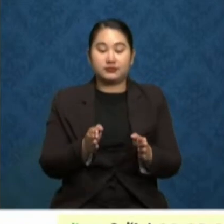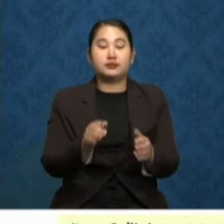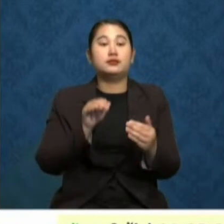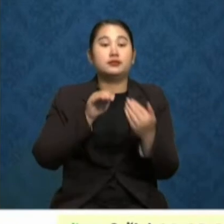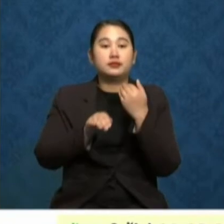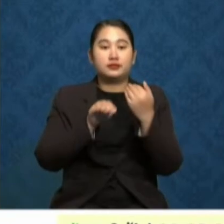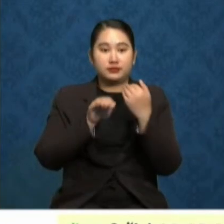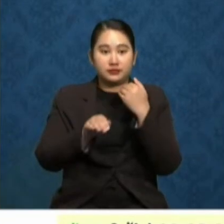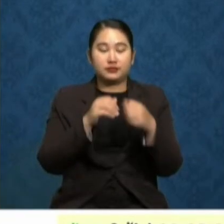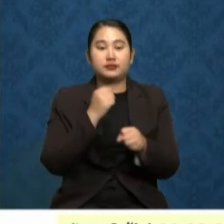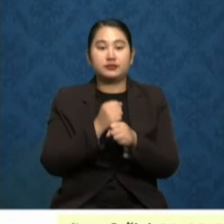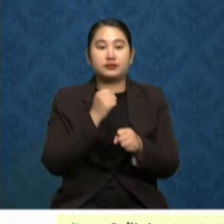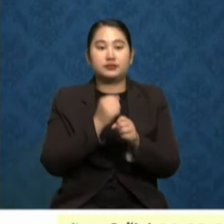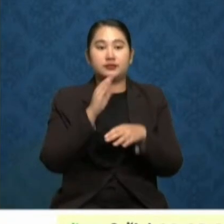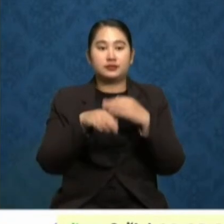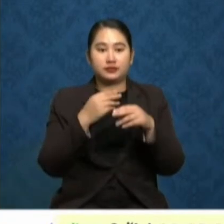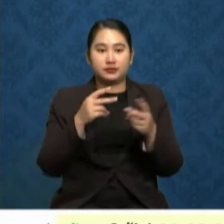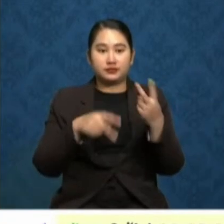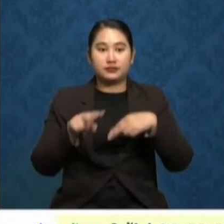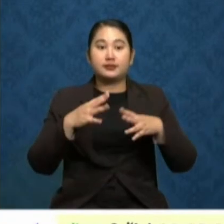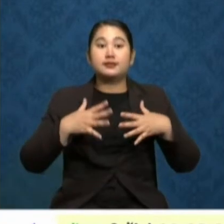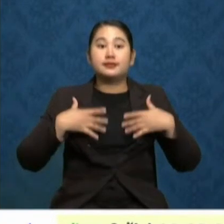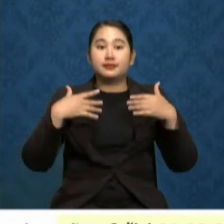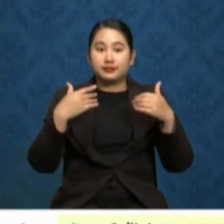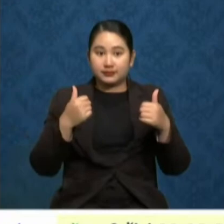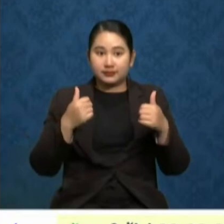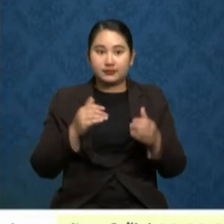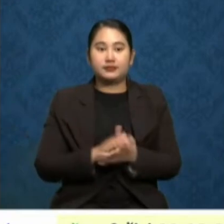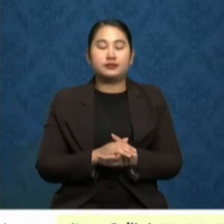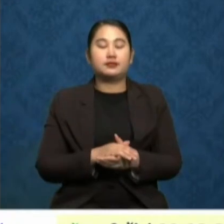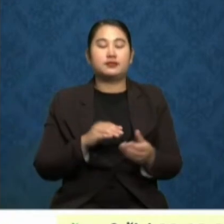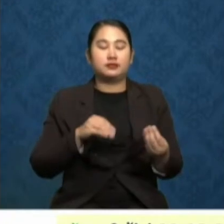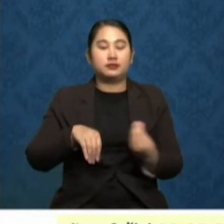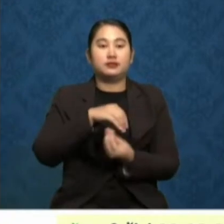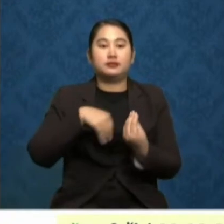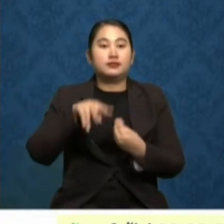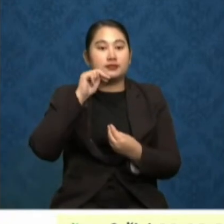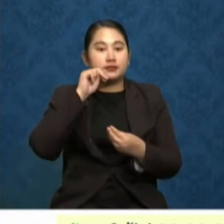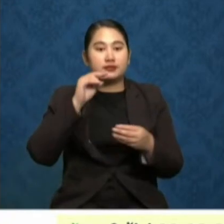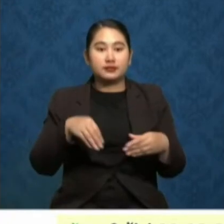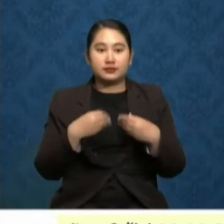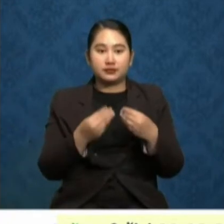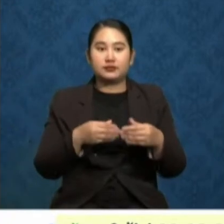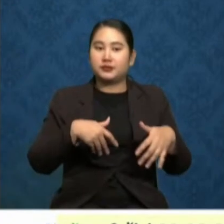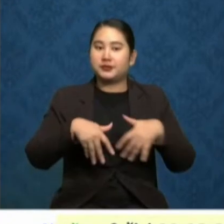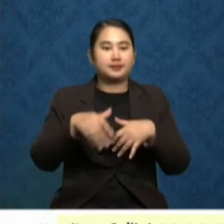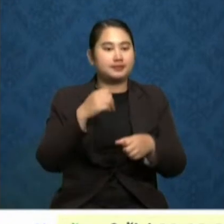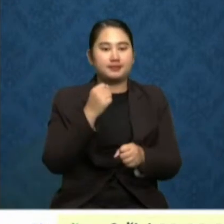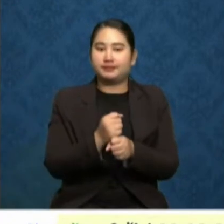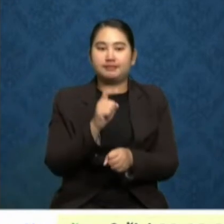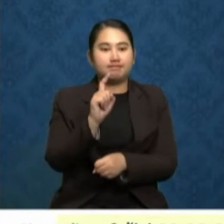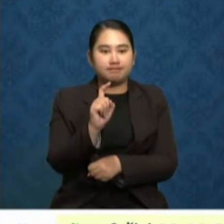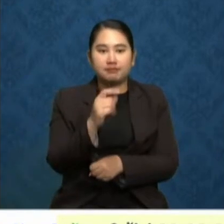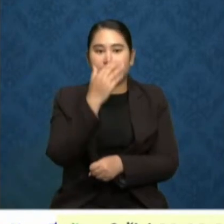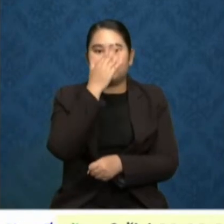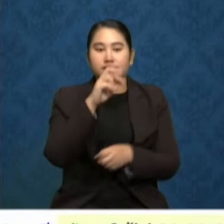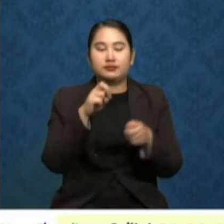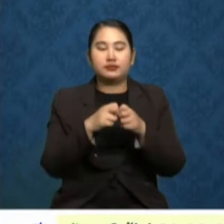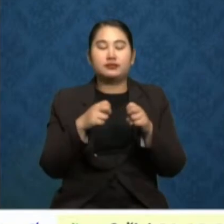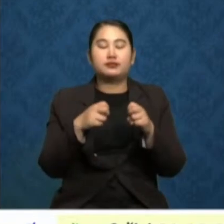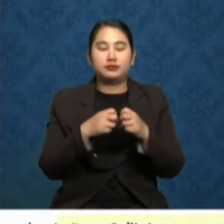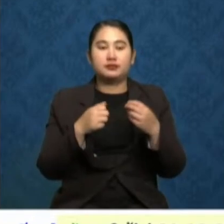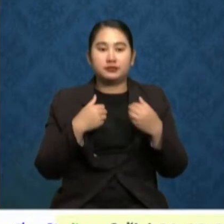หนทาง ไปพัฒนาดูแลความศุกข์จะสรางปร่าให้กัพี่น้องก็ไม่ได้เพราติดปัหา